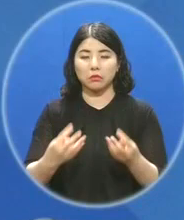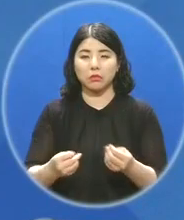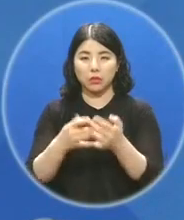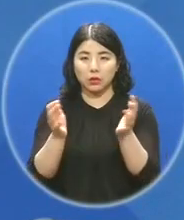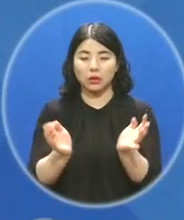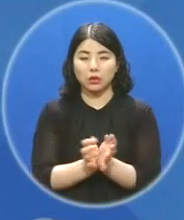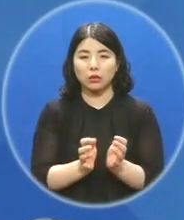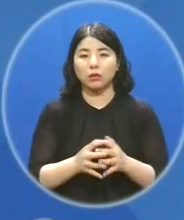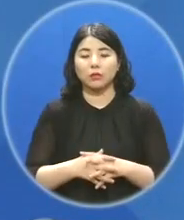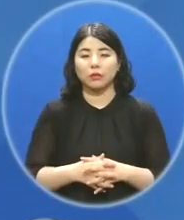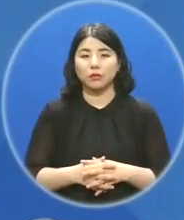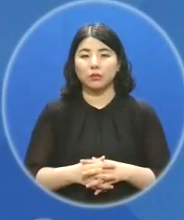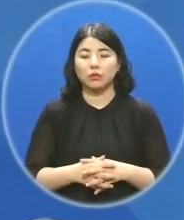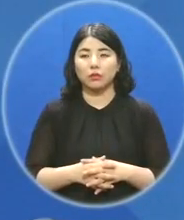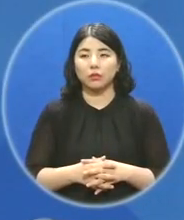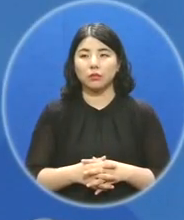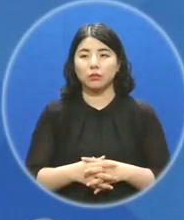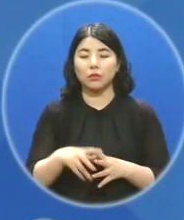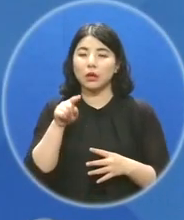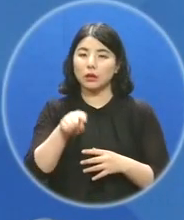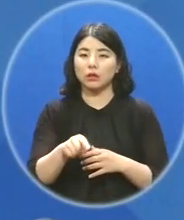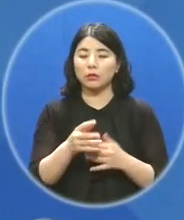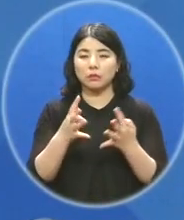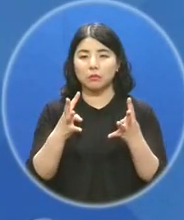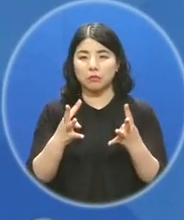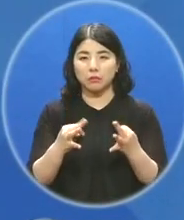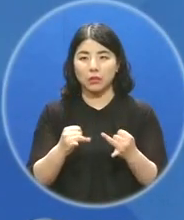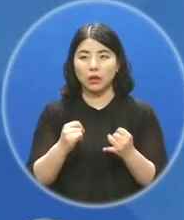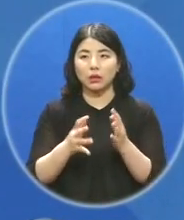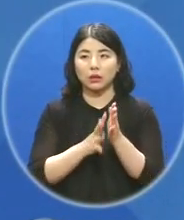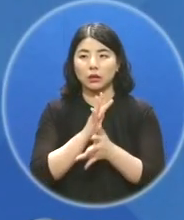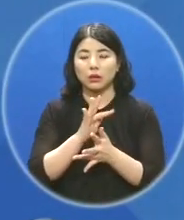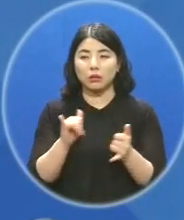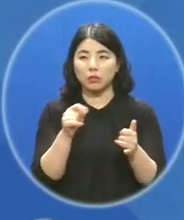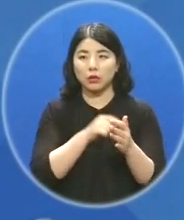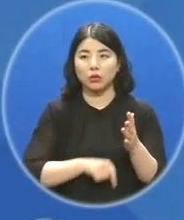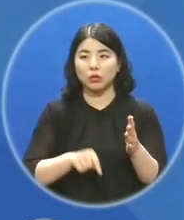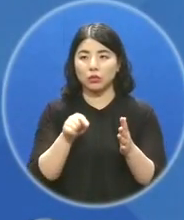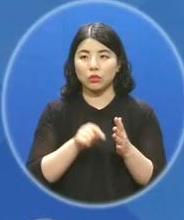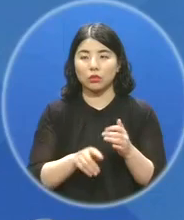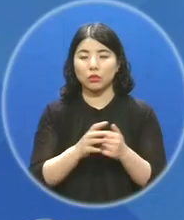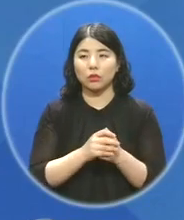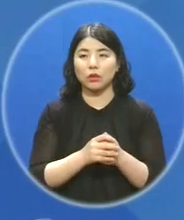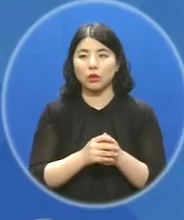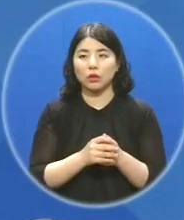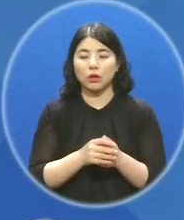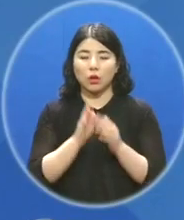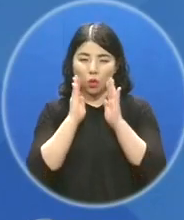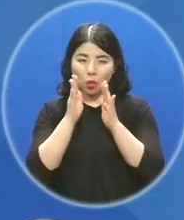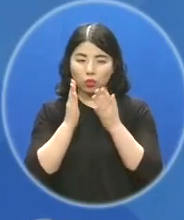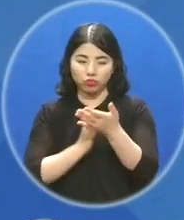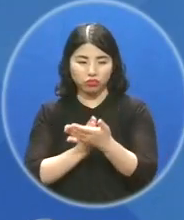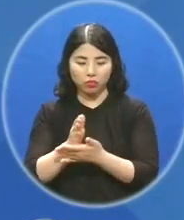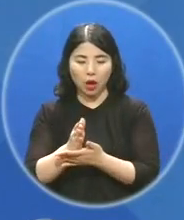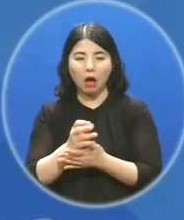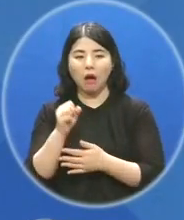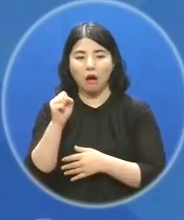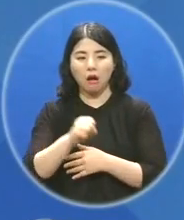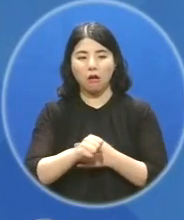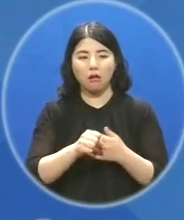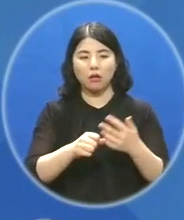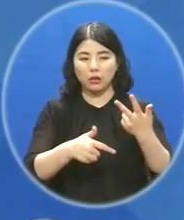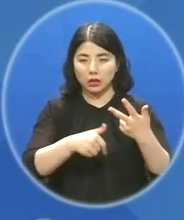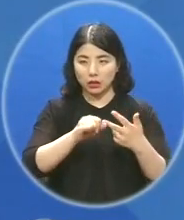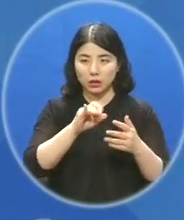있어요. 네. 그래서 시민단체뿐만 아니라 많은 시민들, 그러니까 저 같이 그 학계에 있는 사람들은 야, 민선